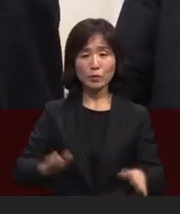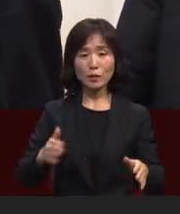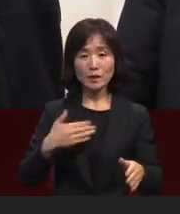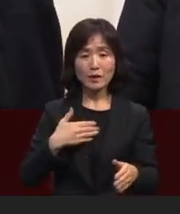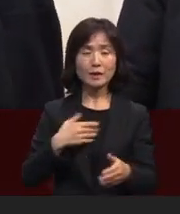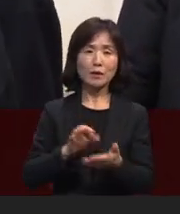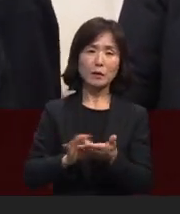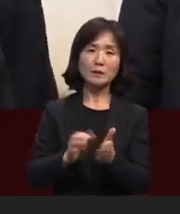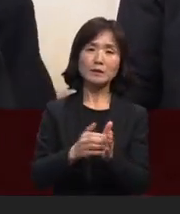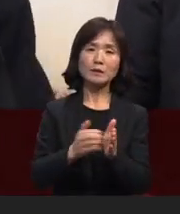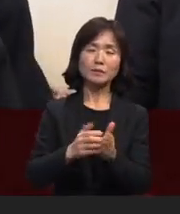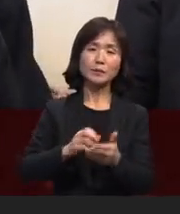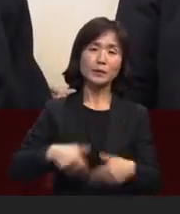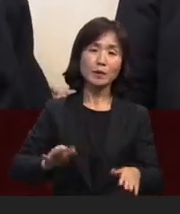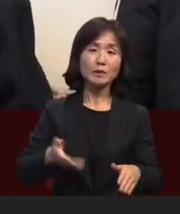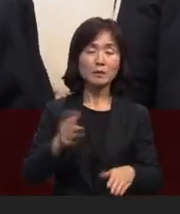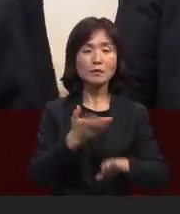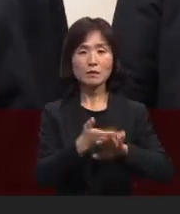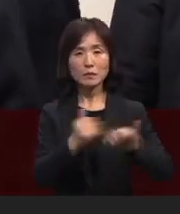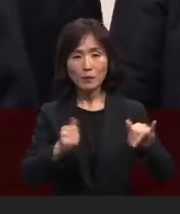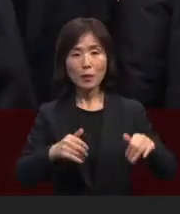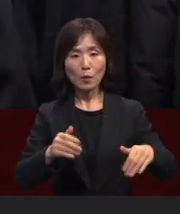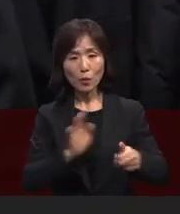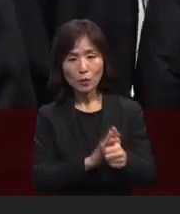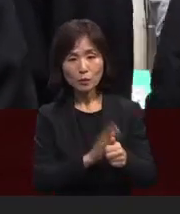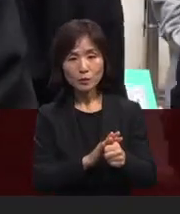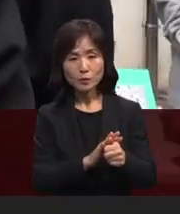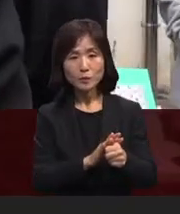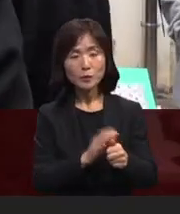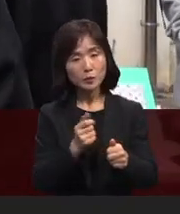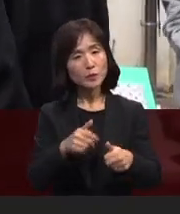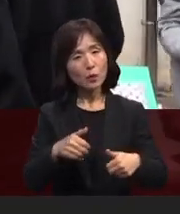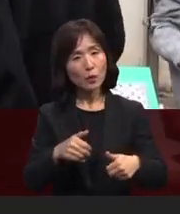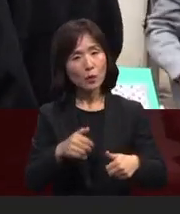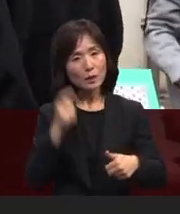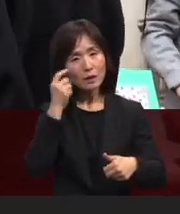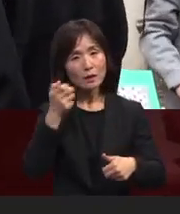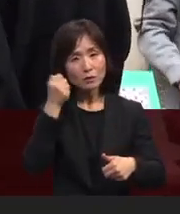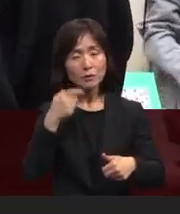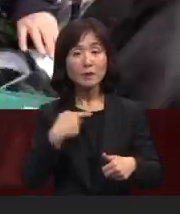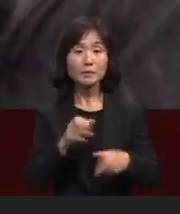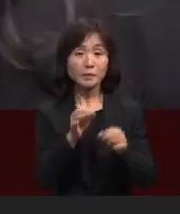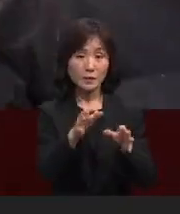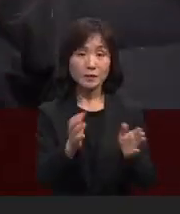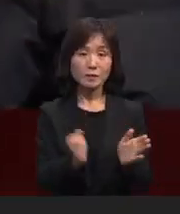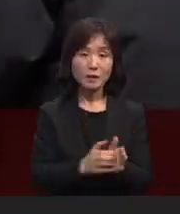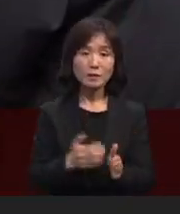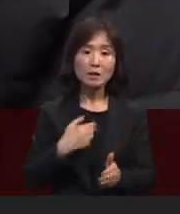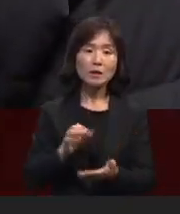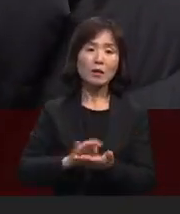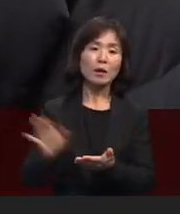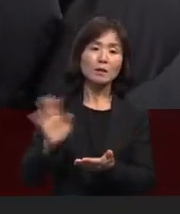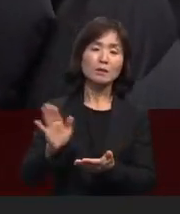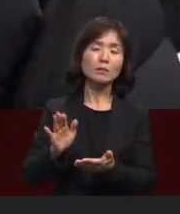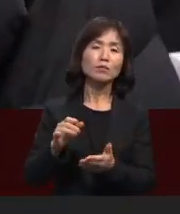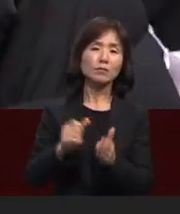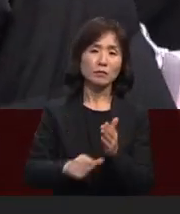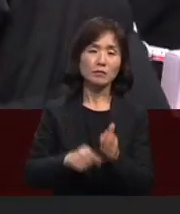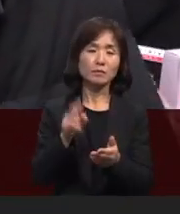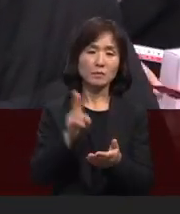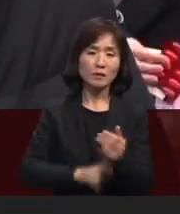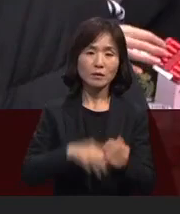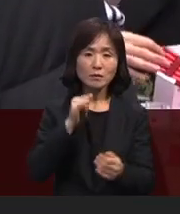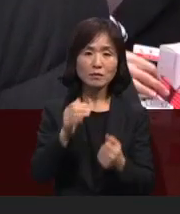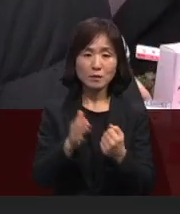쓰거나 필요 없지만 다른 사람들에게는 도움이 되고 조금이라도 필요하지 않을까 해서 제가 기부하게 되었습니다. 안 쓰는 물건들을 팔 수